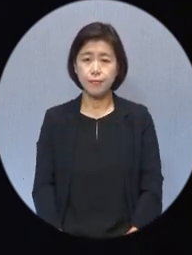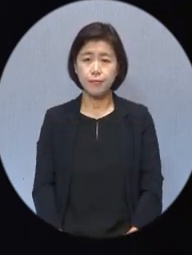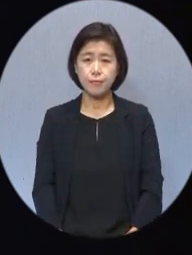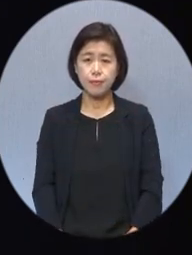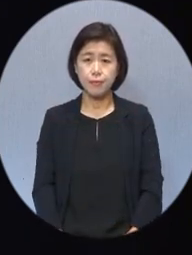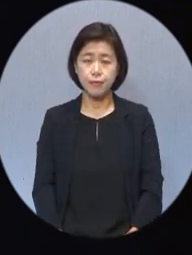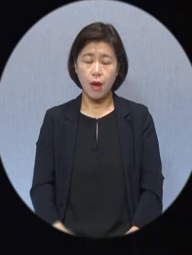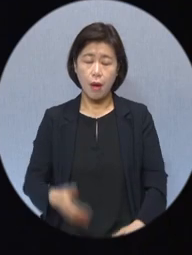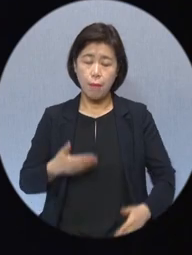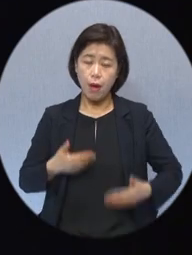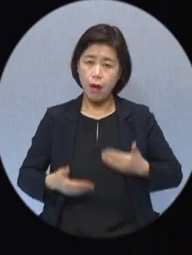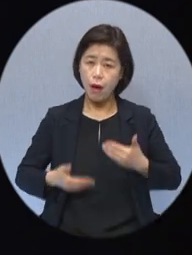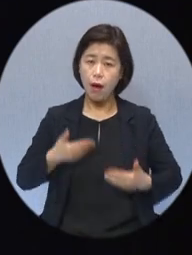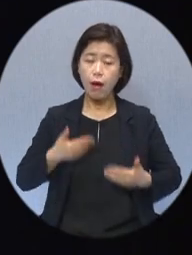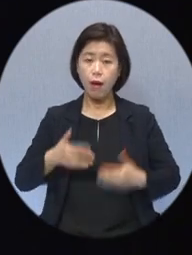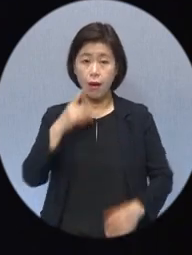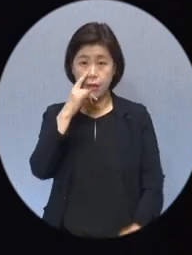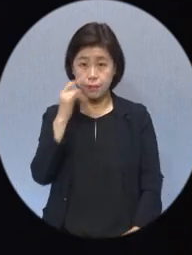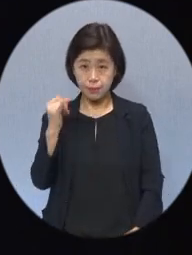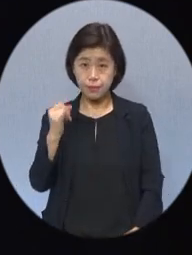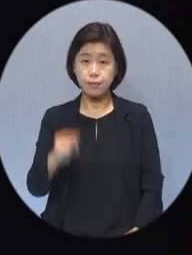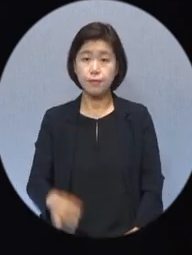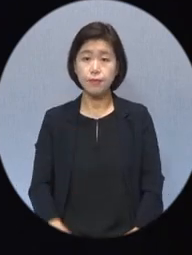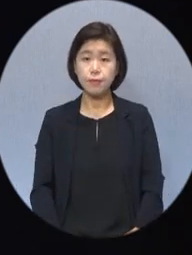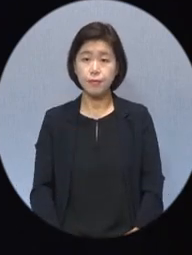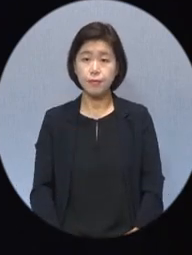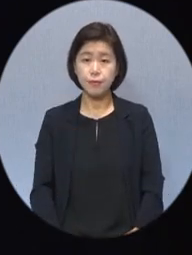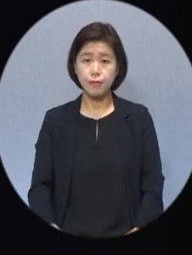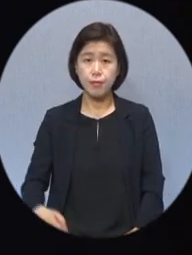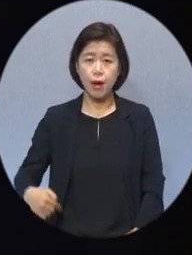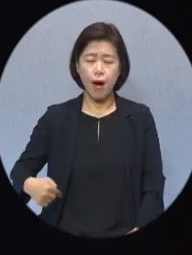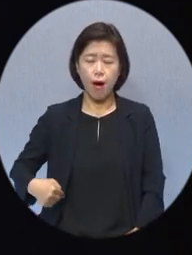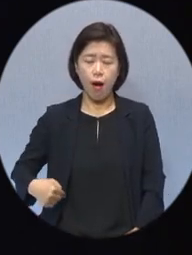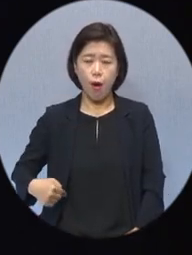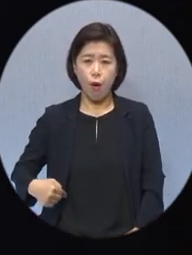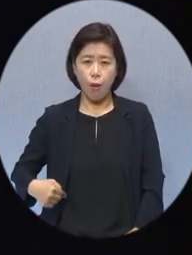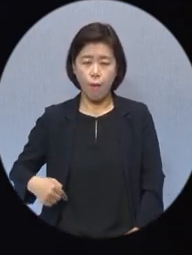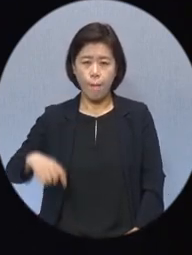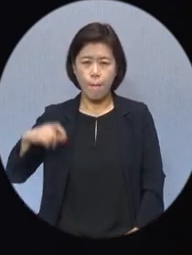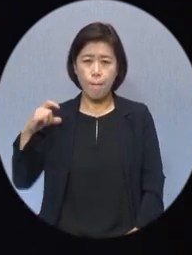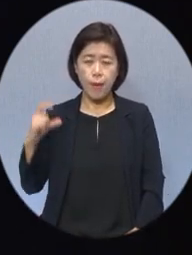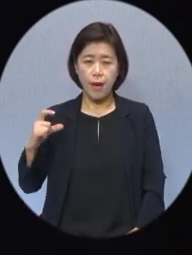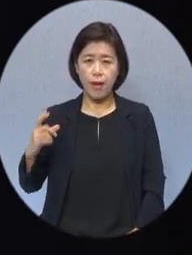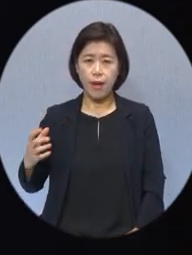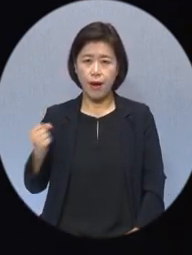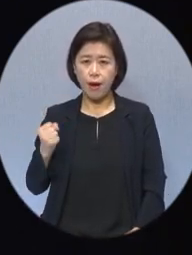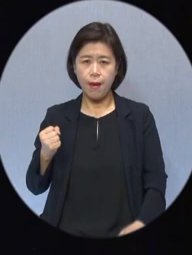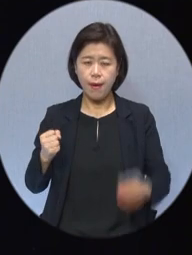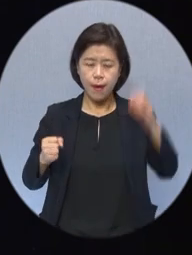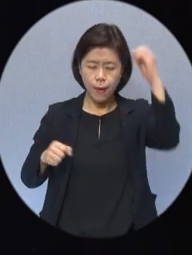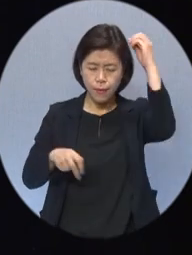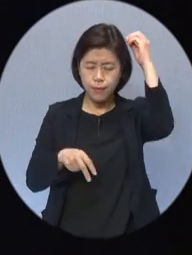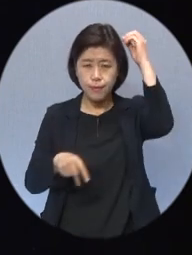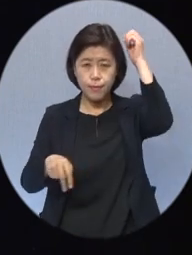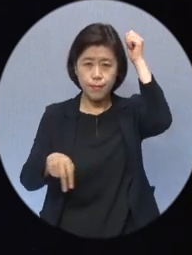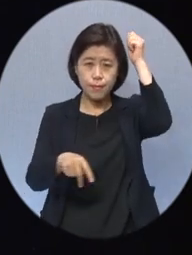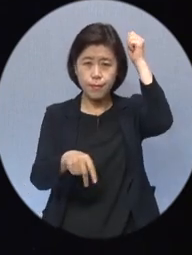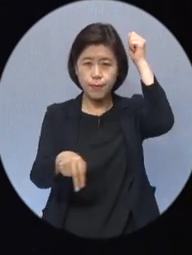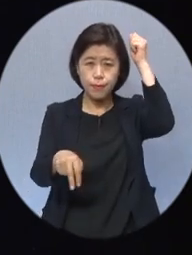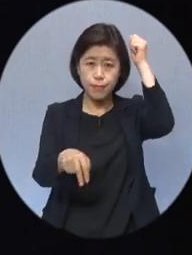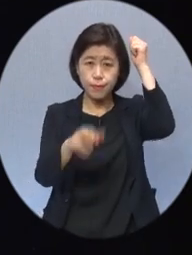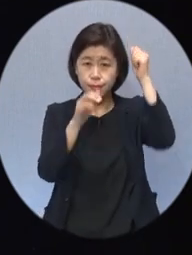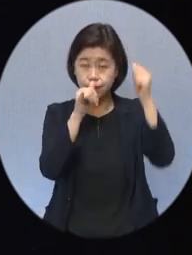손이 모자라는 어머니는 허리 흔들림으로 균형을 잡으며 걸었다.